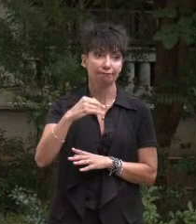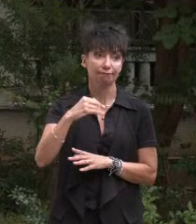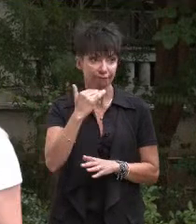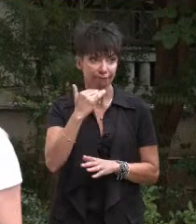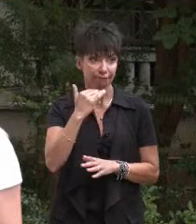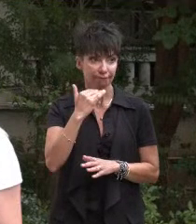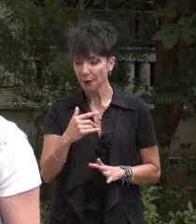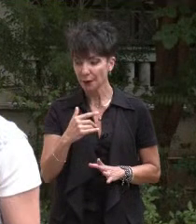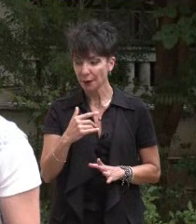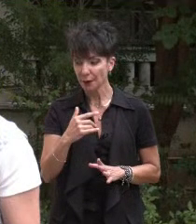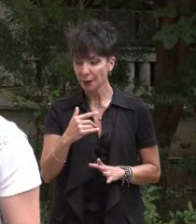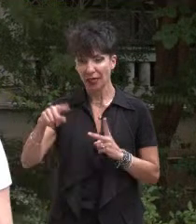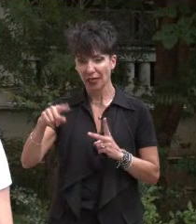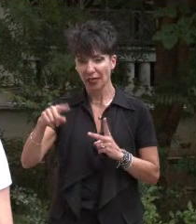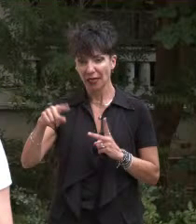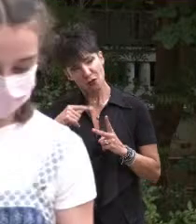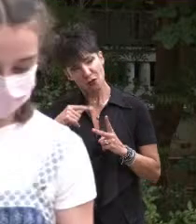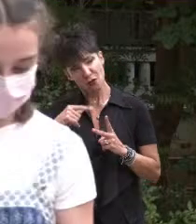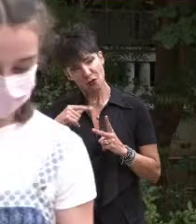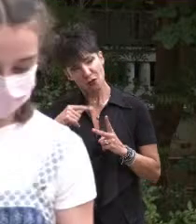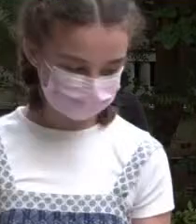φυσική παρουσία και θα αποσταλεί.